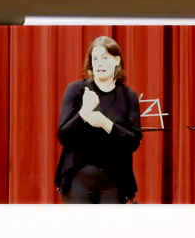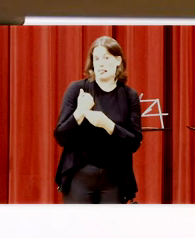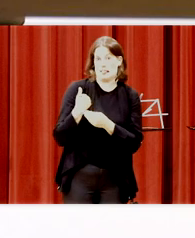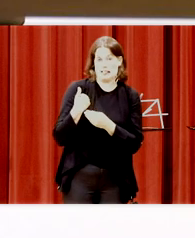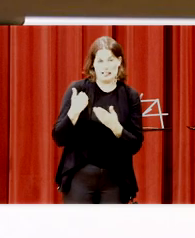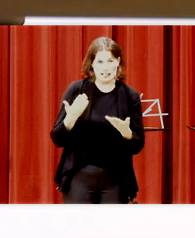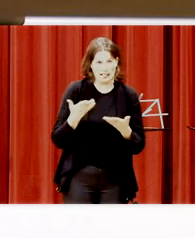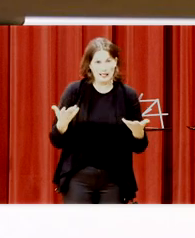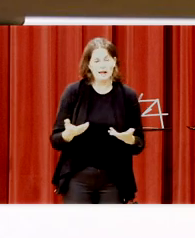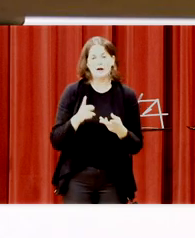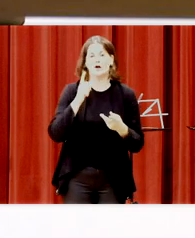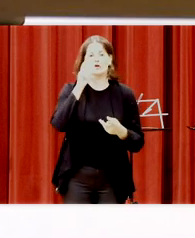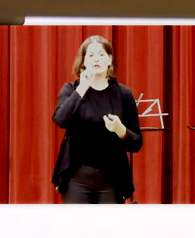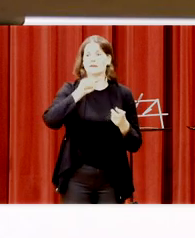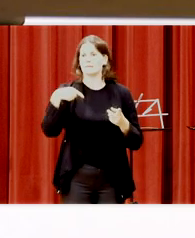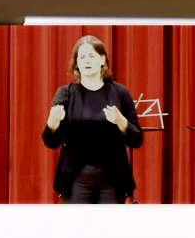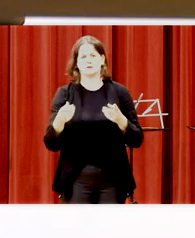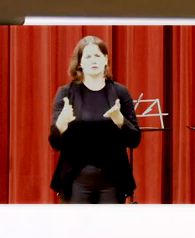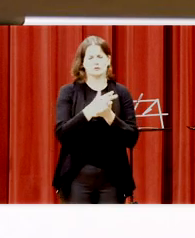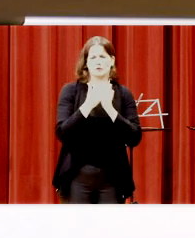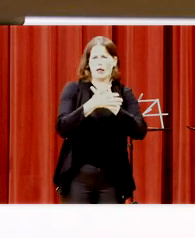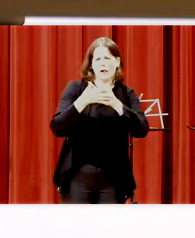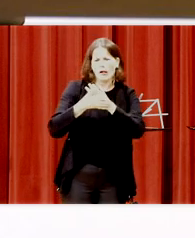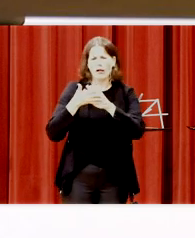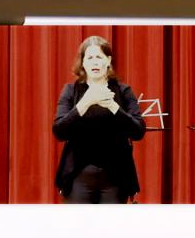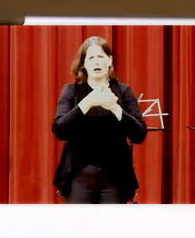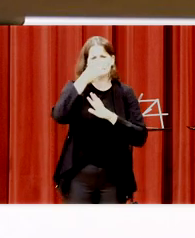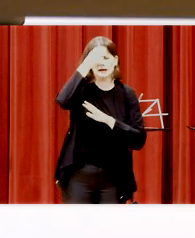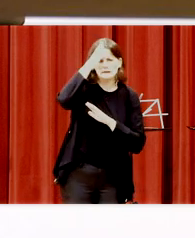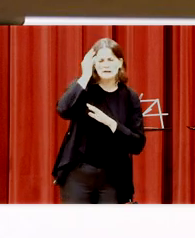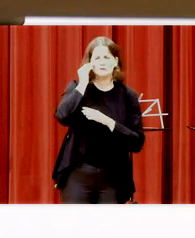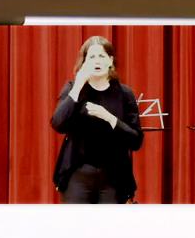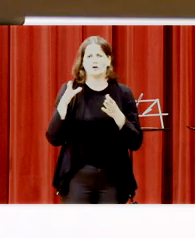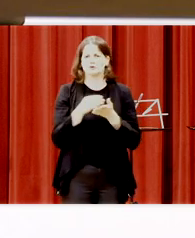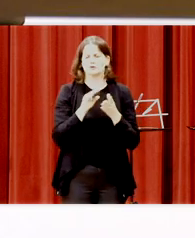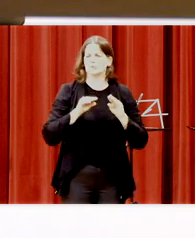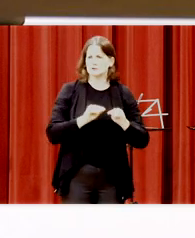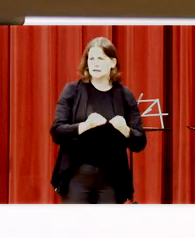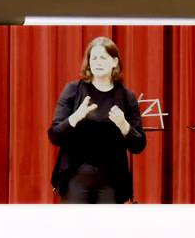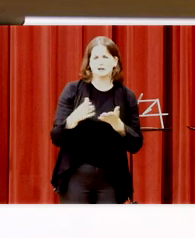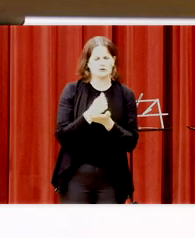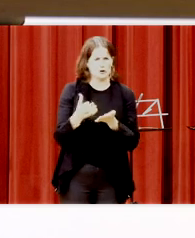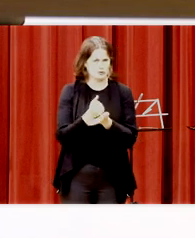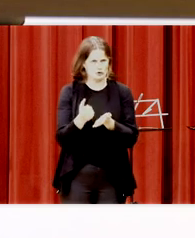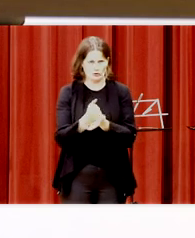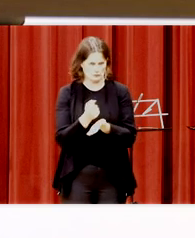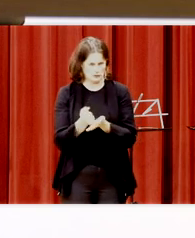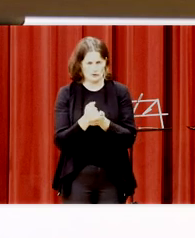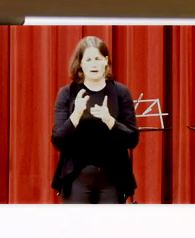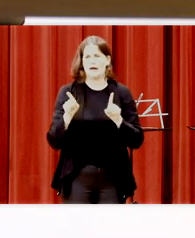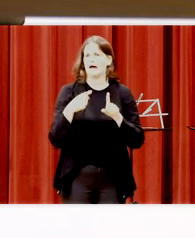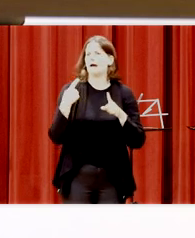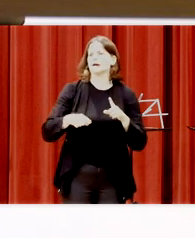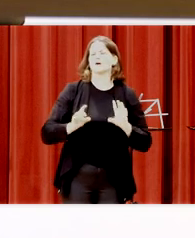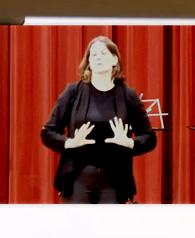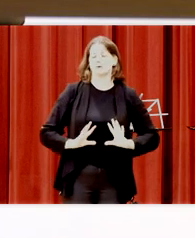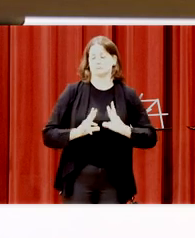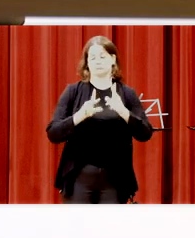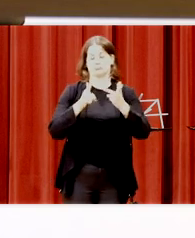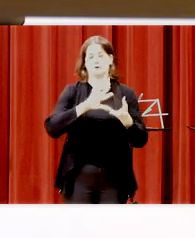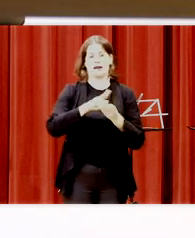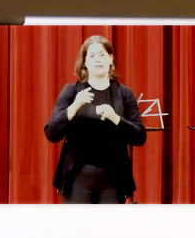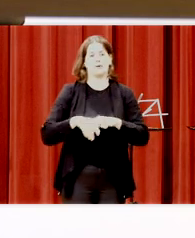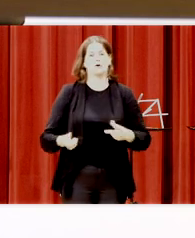ha una revolució, una democratització i és el cataclisme. Què passarà amb la feina? Clar, perquè ens fa els powerpoints, perquè ens fa no sé què, perquè ens fa,